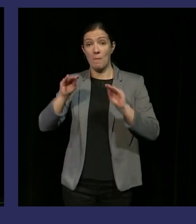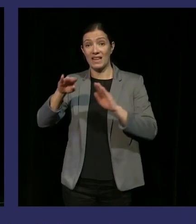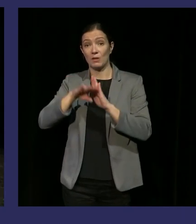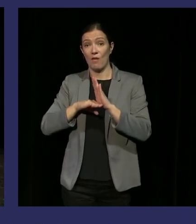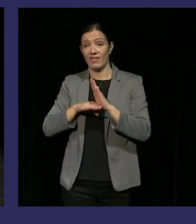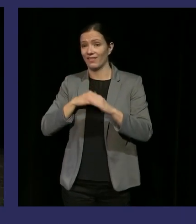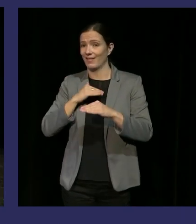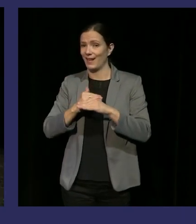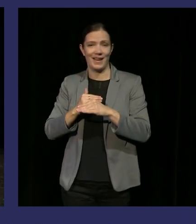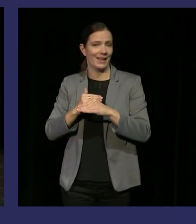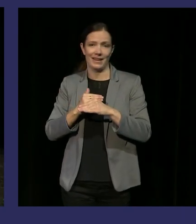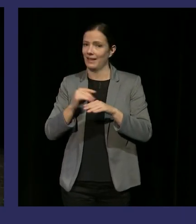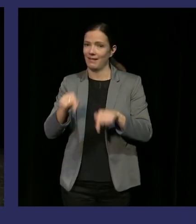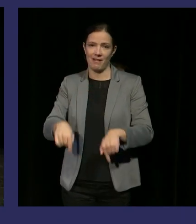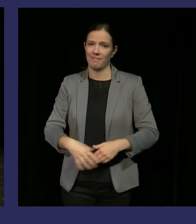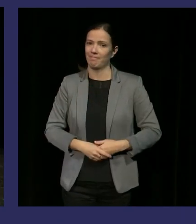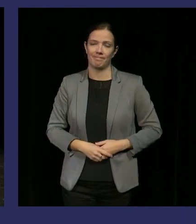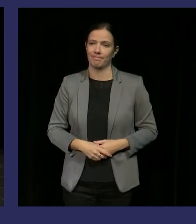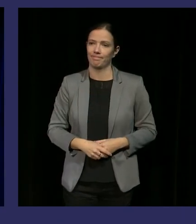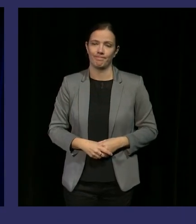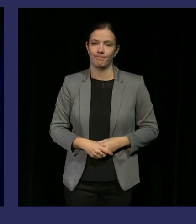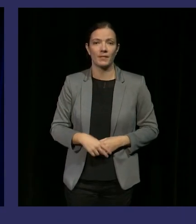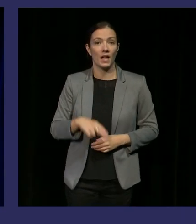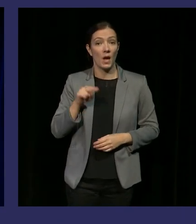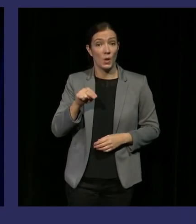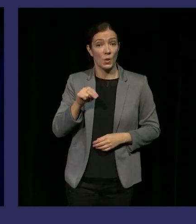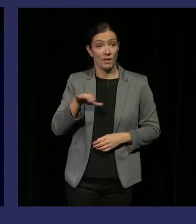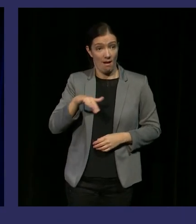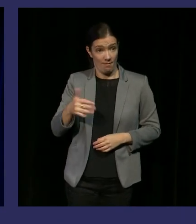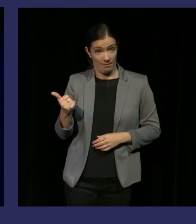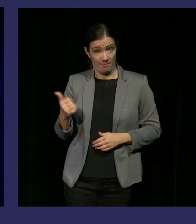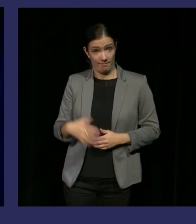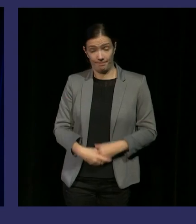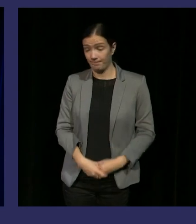ikke til rette for det, sånn som den igjen. Nådeland?